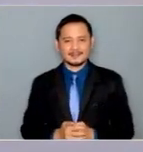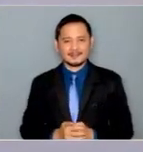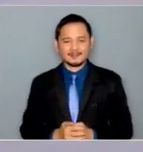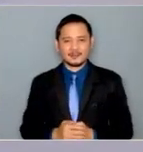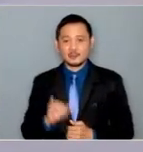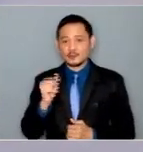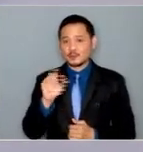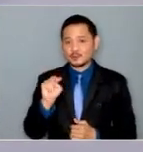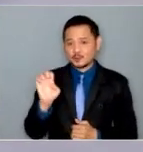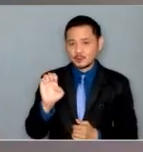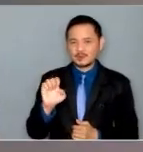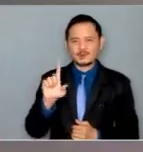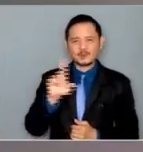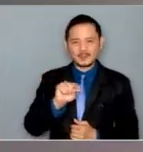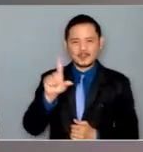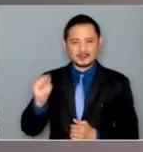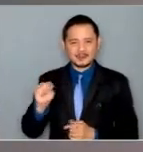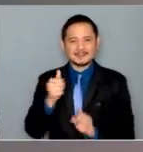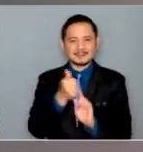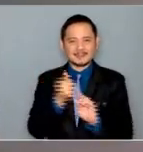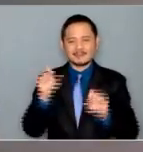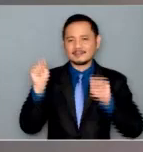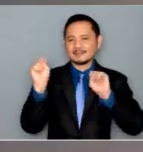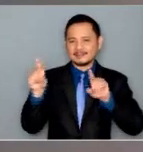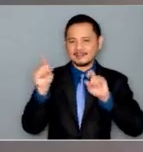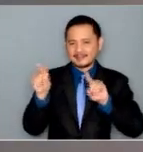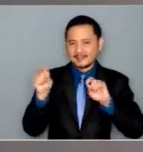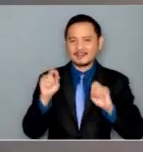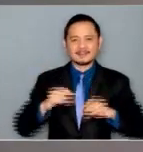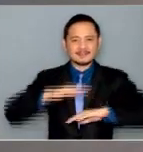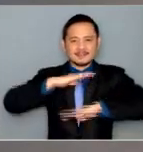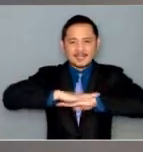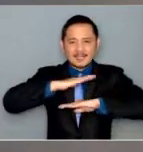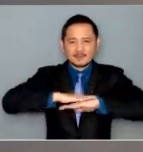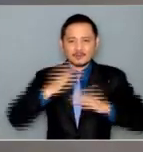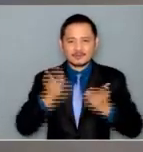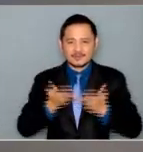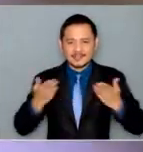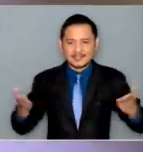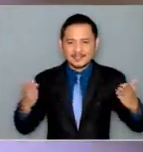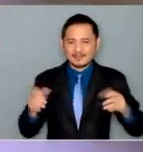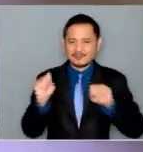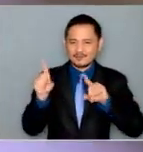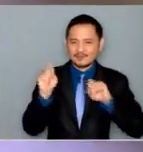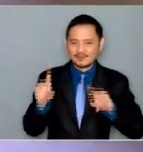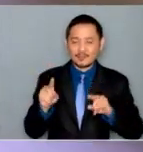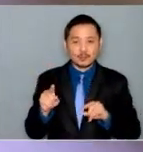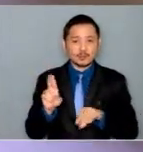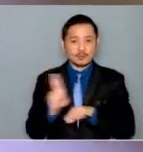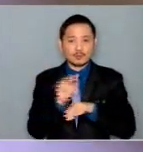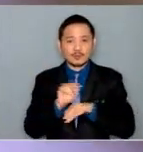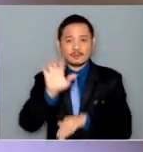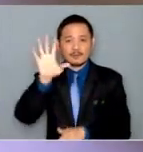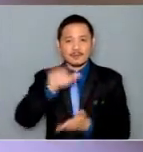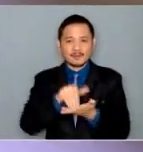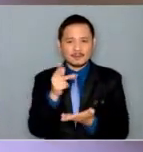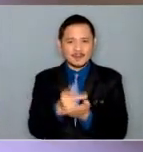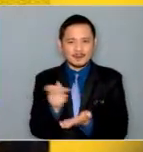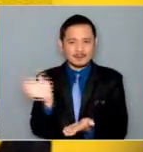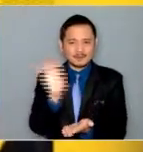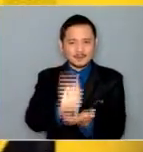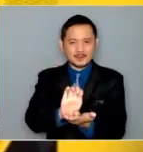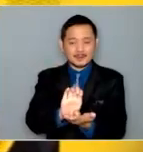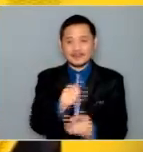June 2020, nang simulan niyang magbenta ng mga table accessories gamit ang 5,000 pesos na puhunan. Mismong si